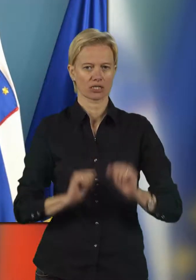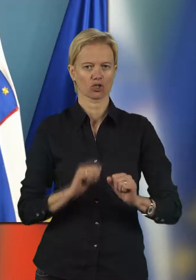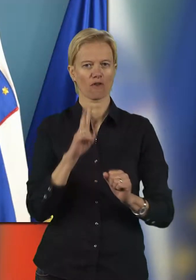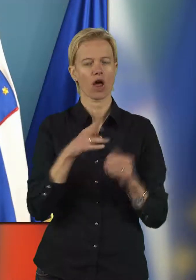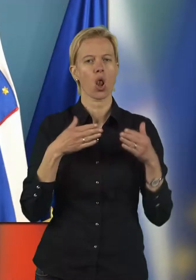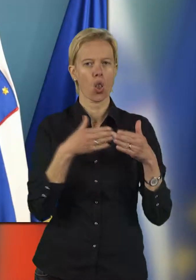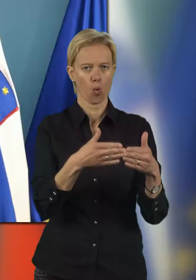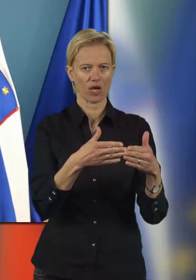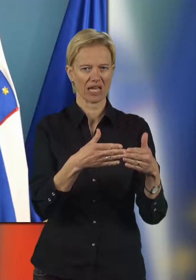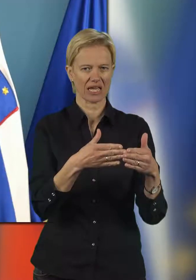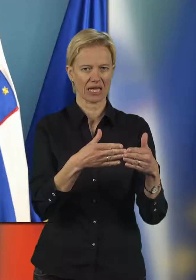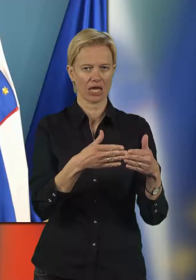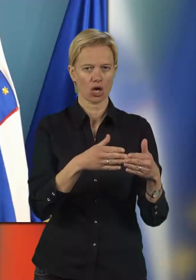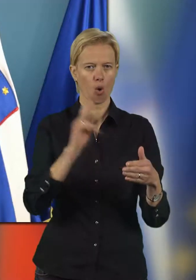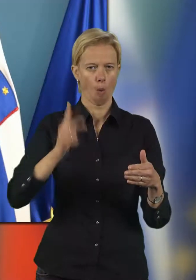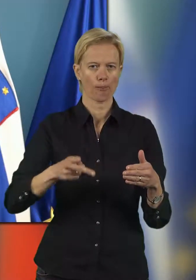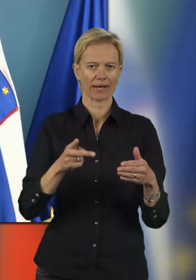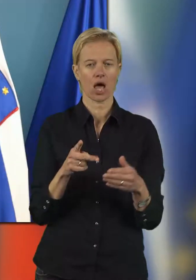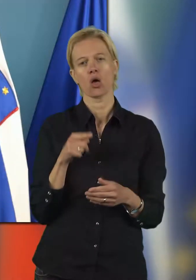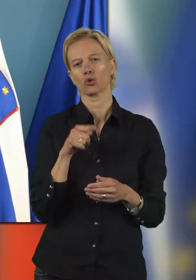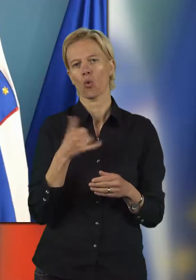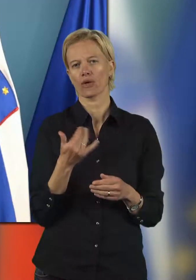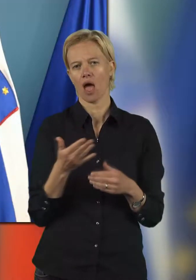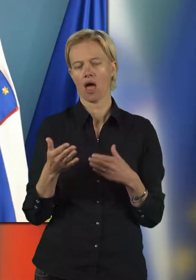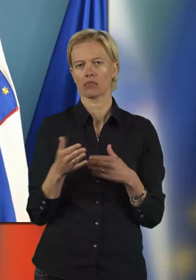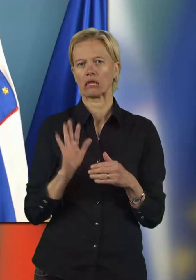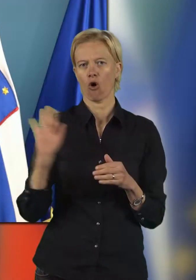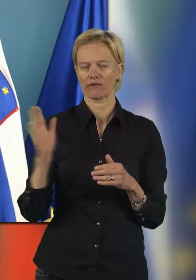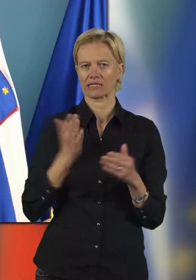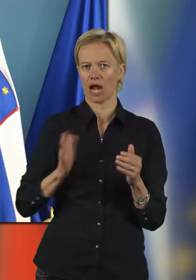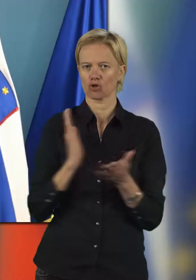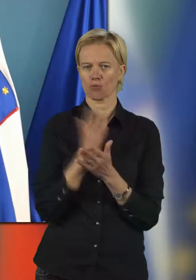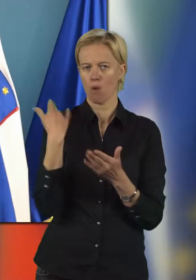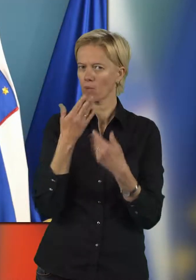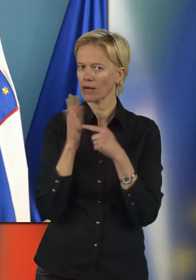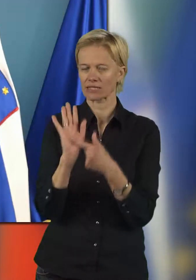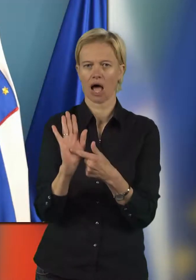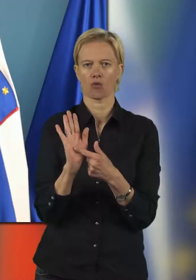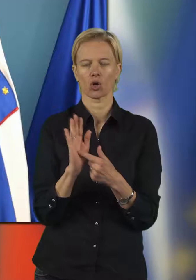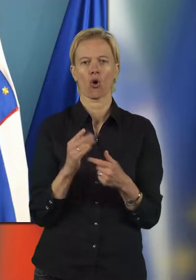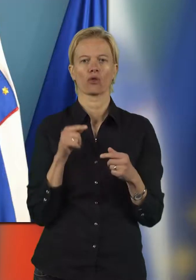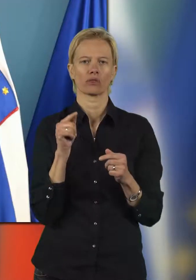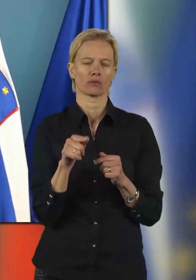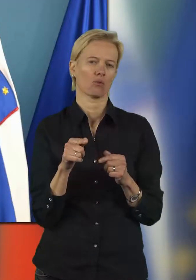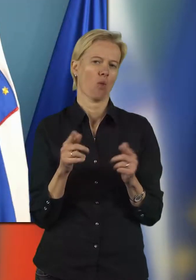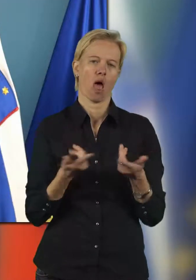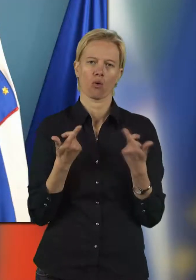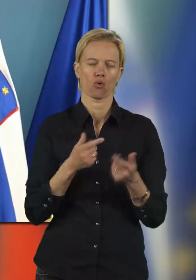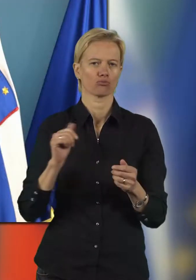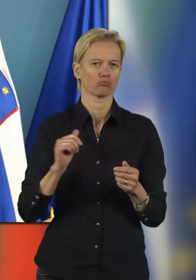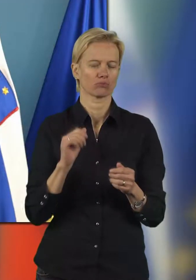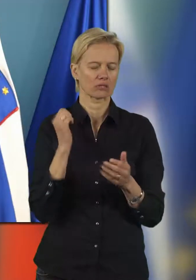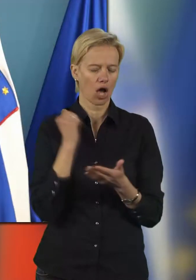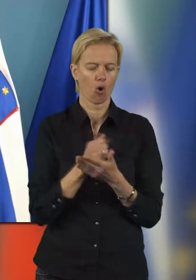v Luki Koper. To je bilo tudi njihovi strani že predstavljeno in tako da to lahko tukaj ponovno zagotovim, seveda,